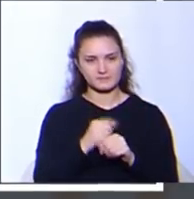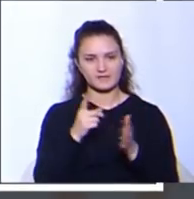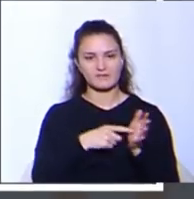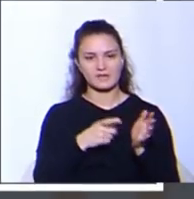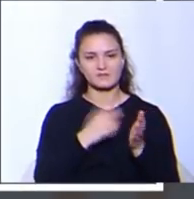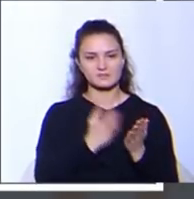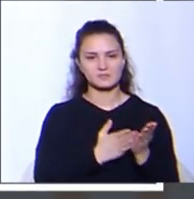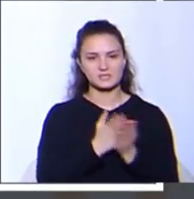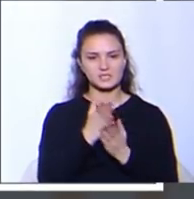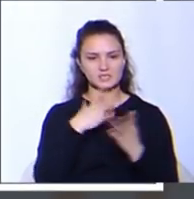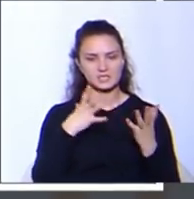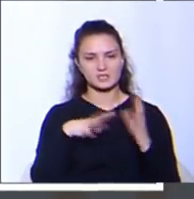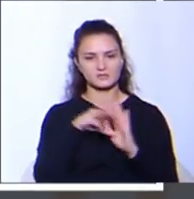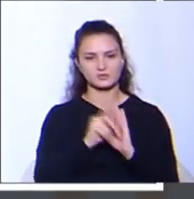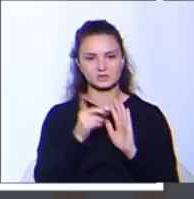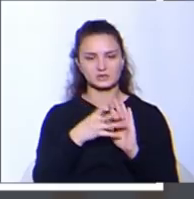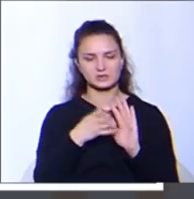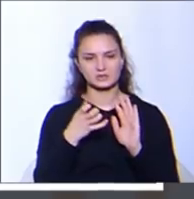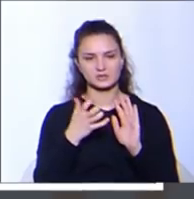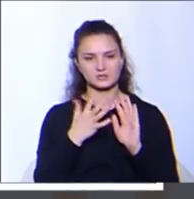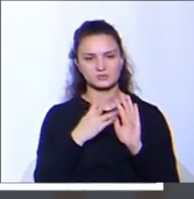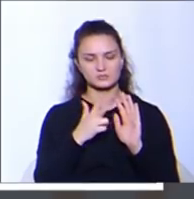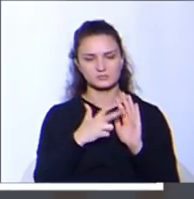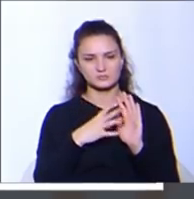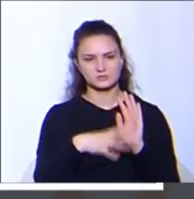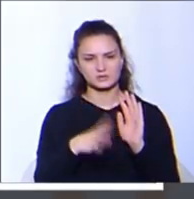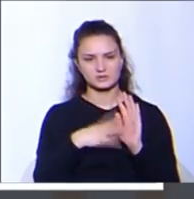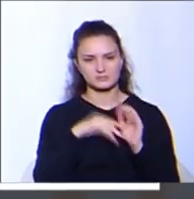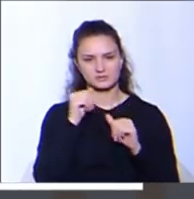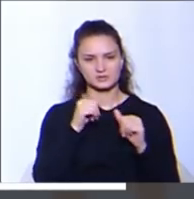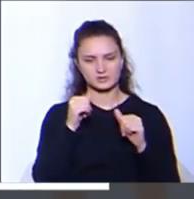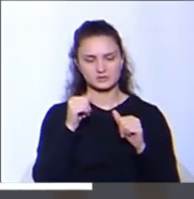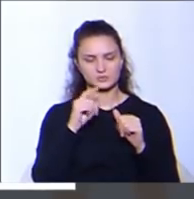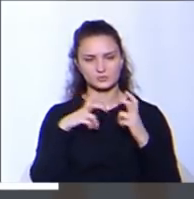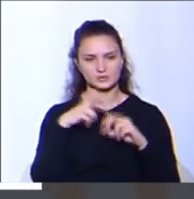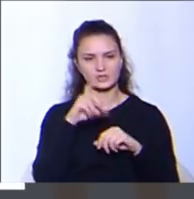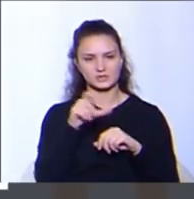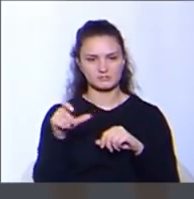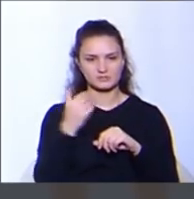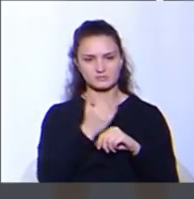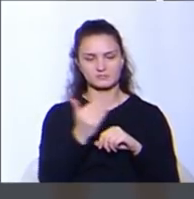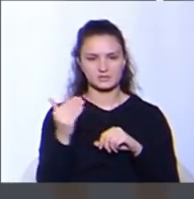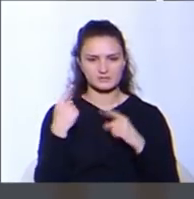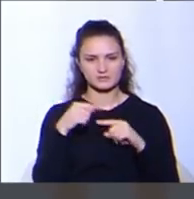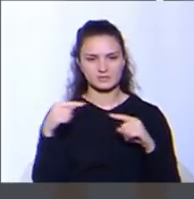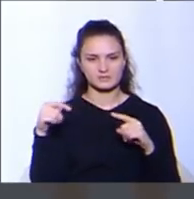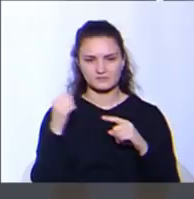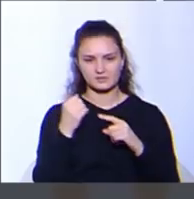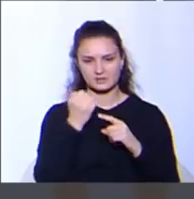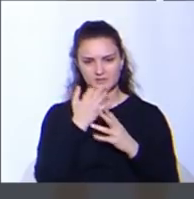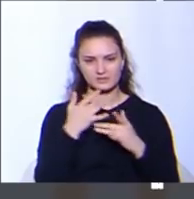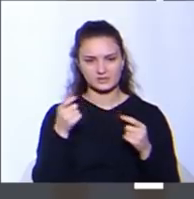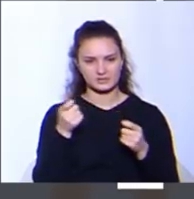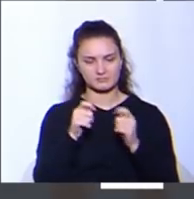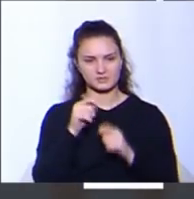კვლევის მიზანი საქართველოში 1999 წელს დაბადებული სტუდენტების მიერ სხვადასხვა სახის ნივთიერების